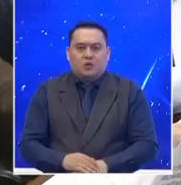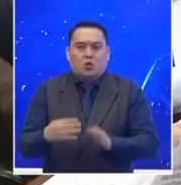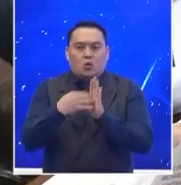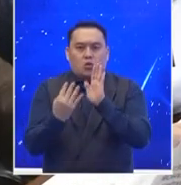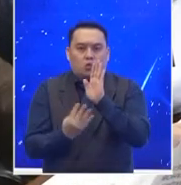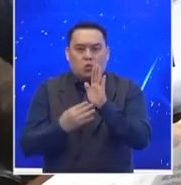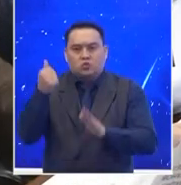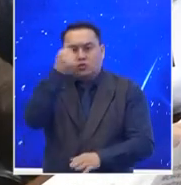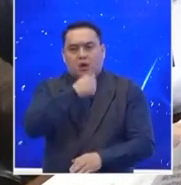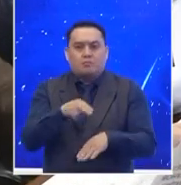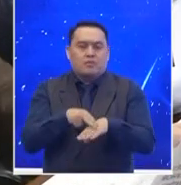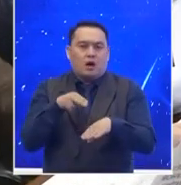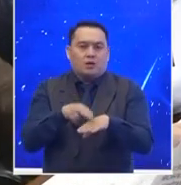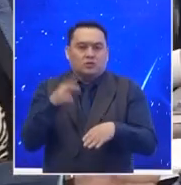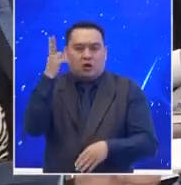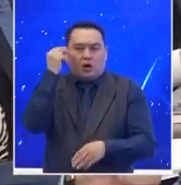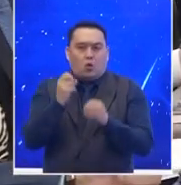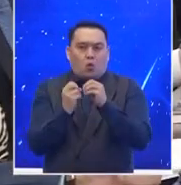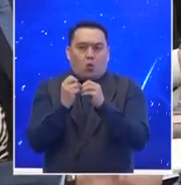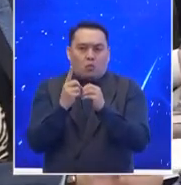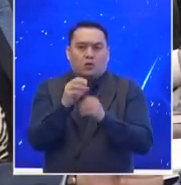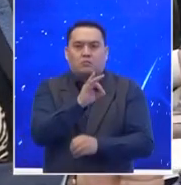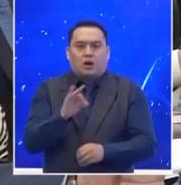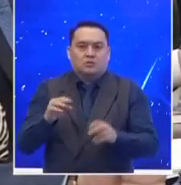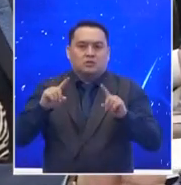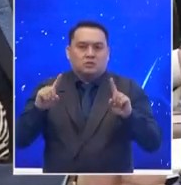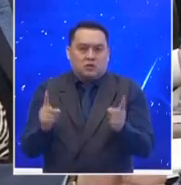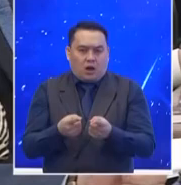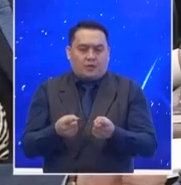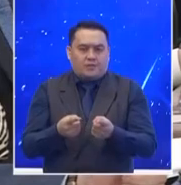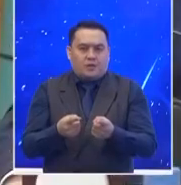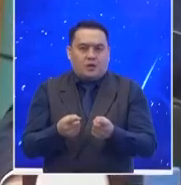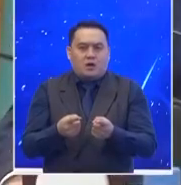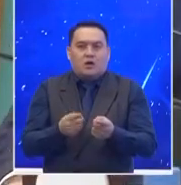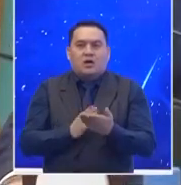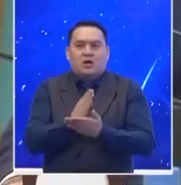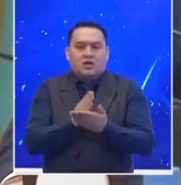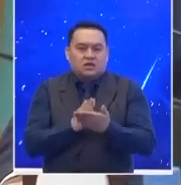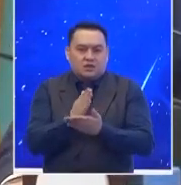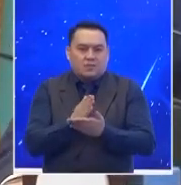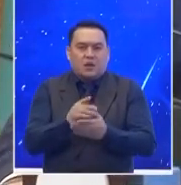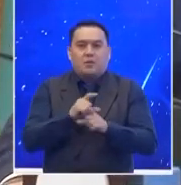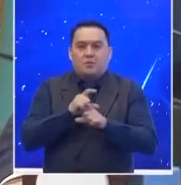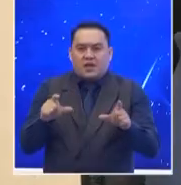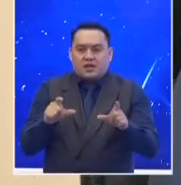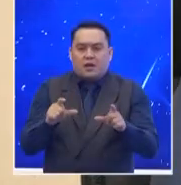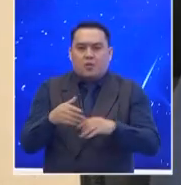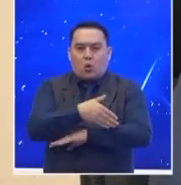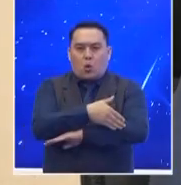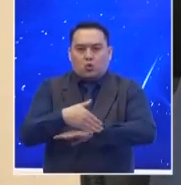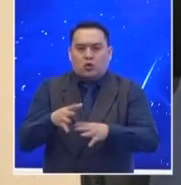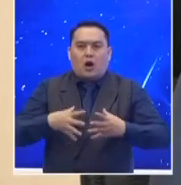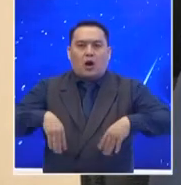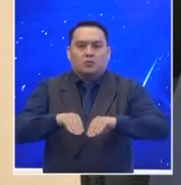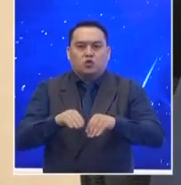2019 жылдан бері полицейлердің саны 11%-ға қысқарған. Профилактиканы күшейту үшін қызметкерлер мектеп, көше, қоғамдық